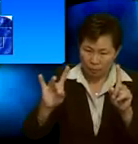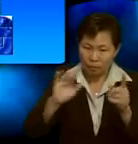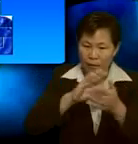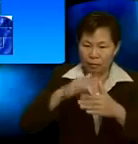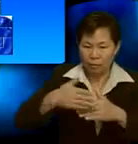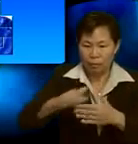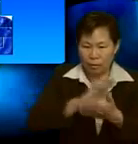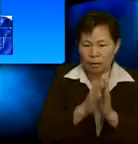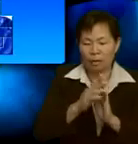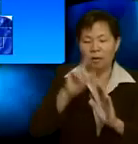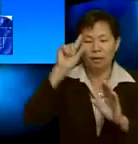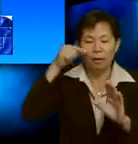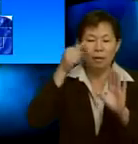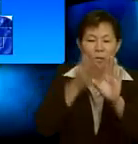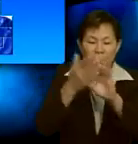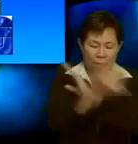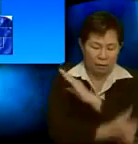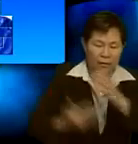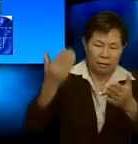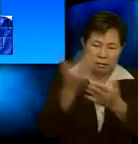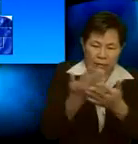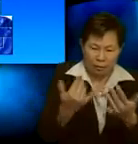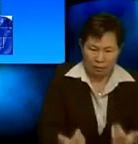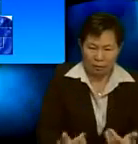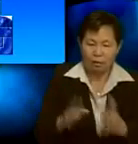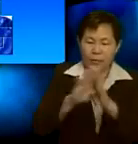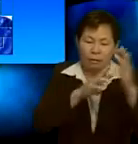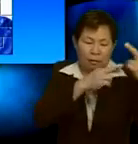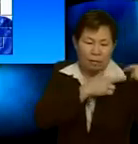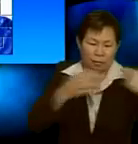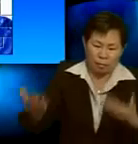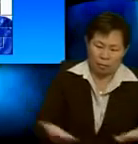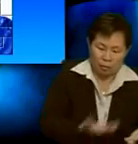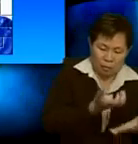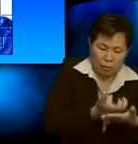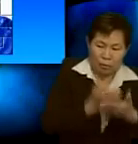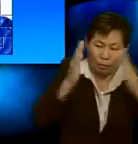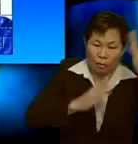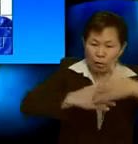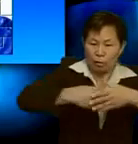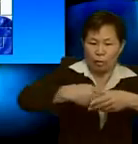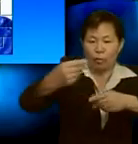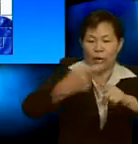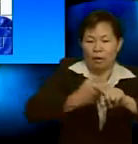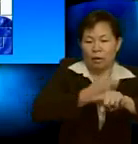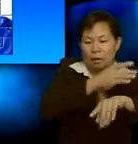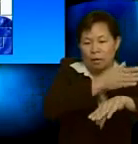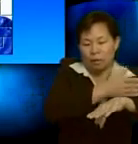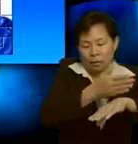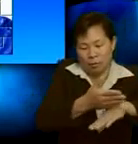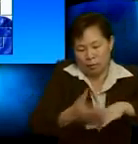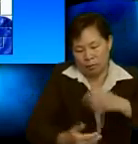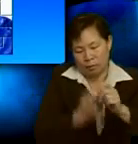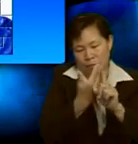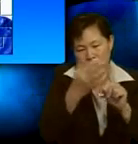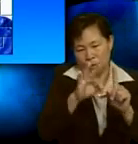seterusnya menjadi Gubernur Bank Negara Malaysia sehingga kini. Beliau bertanggungjawab membawa ekonomi Malaysia keluar daripada kemelut kemelesetan